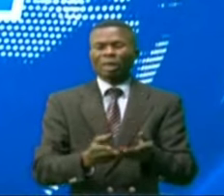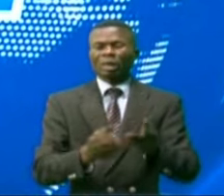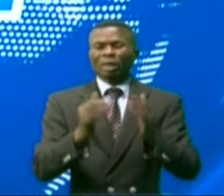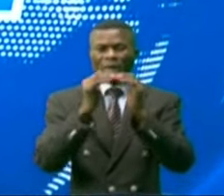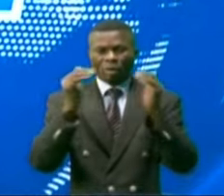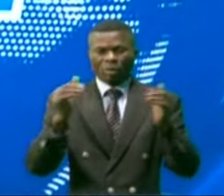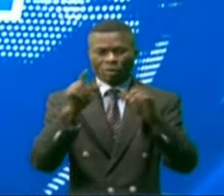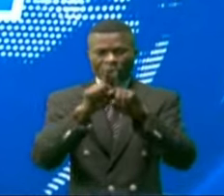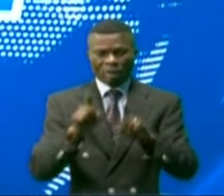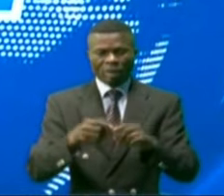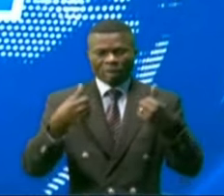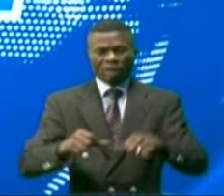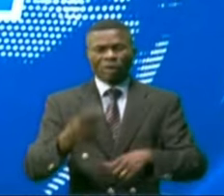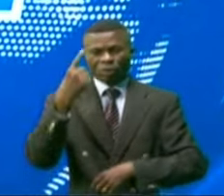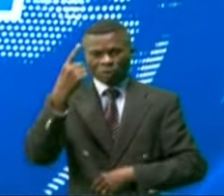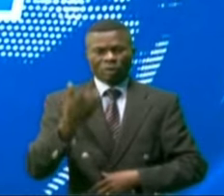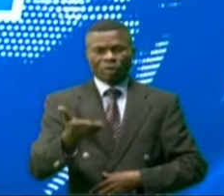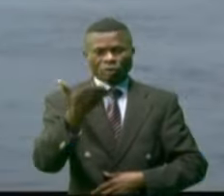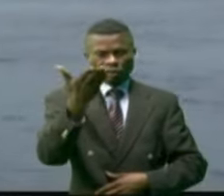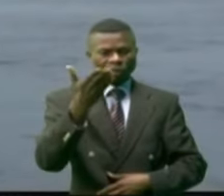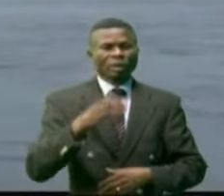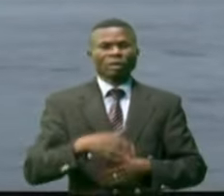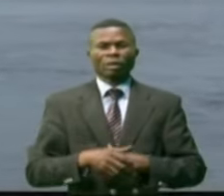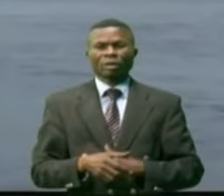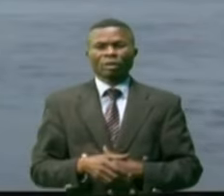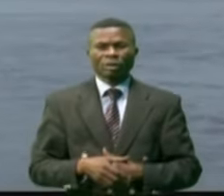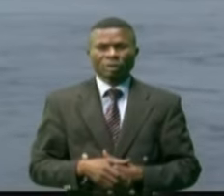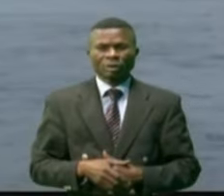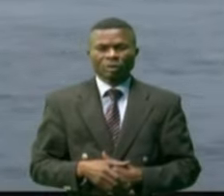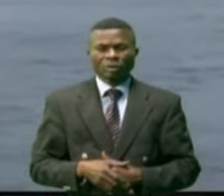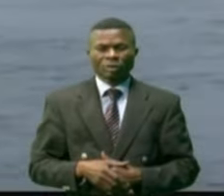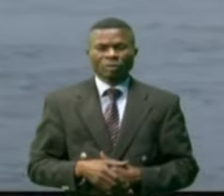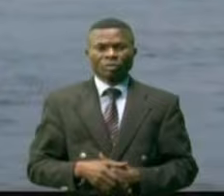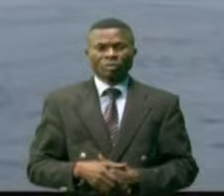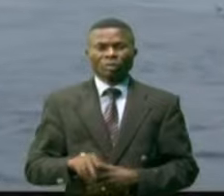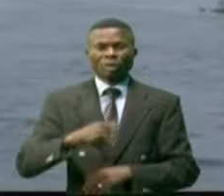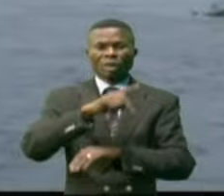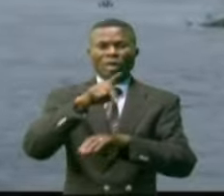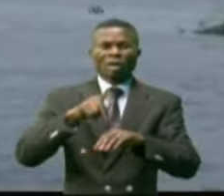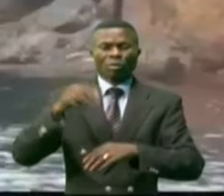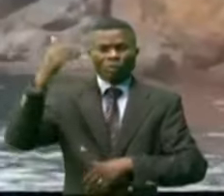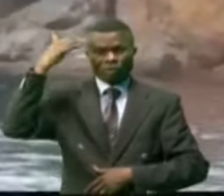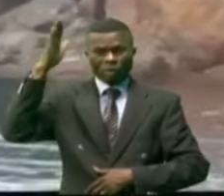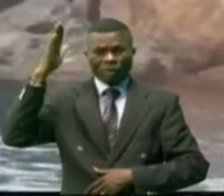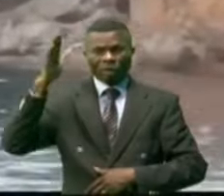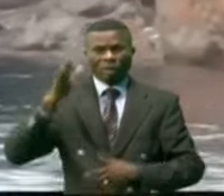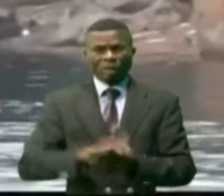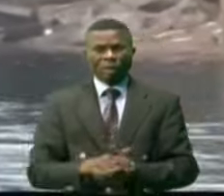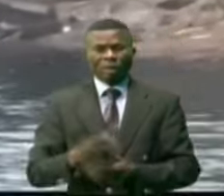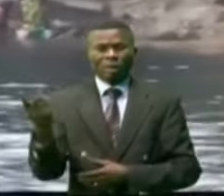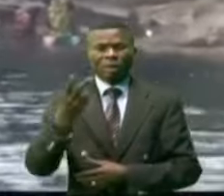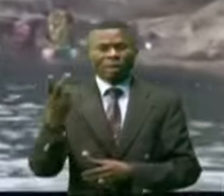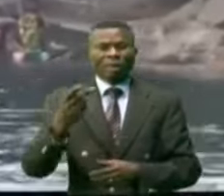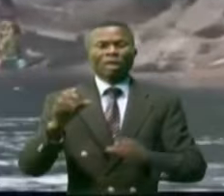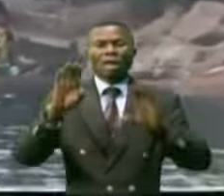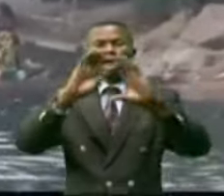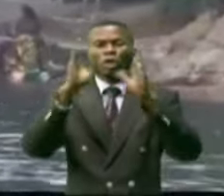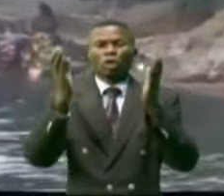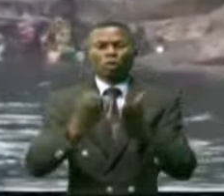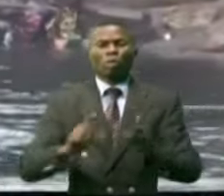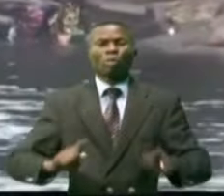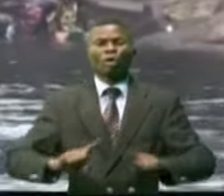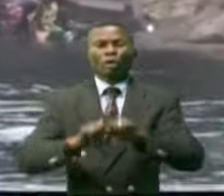paix et de l'unité. Commentaire. Parti de Mbandaka, le 8 août 2024, lorsqu'il